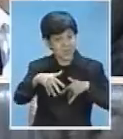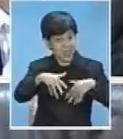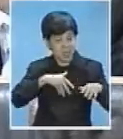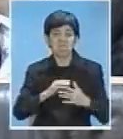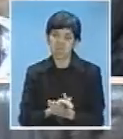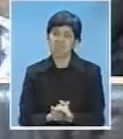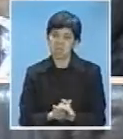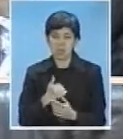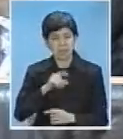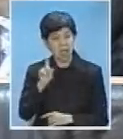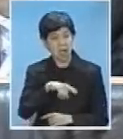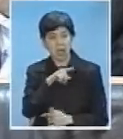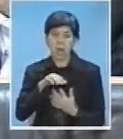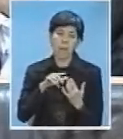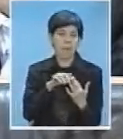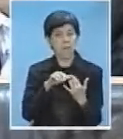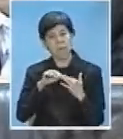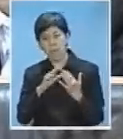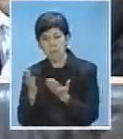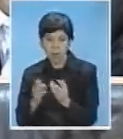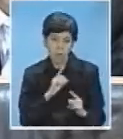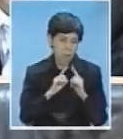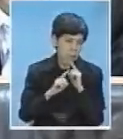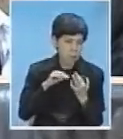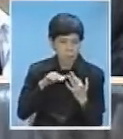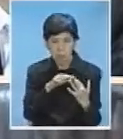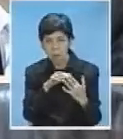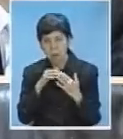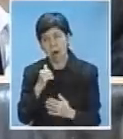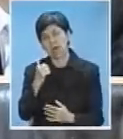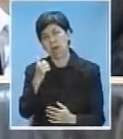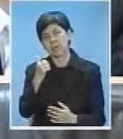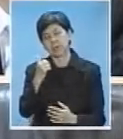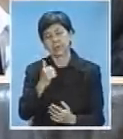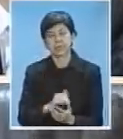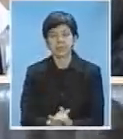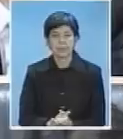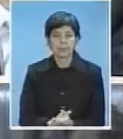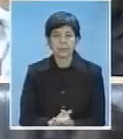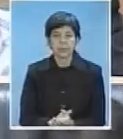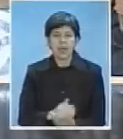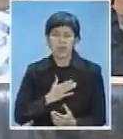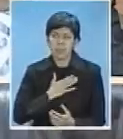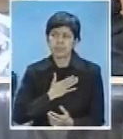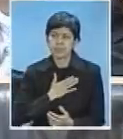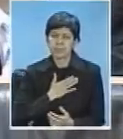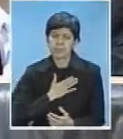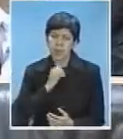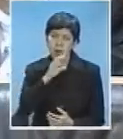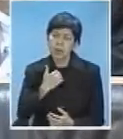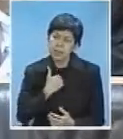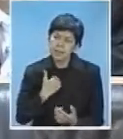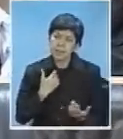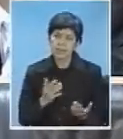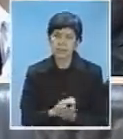สามารถใช้ภาษาอังกฤษในการต้อนรับแขกที่มาเยือนประเทศได้ผมพูดถึงเรื่องนี้เพราะเห็นว่